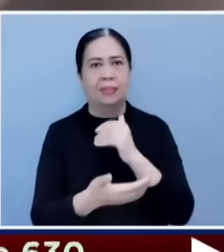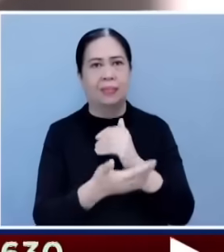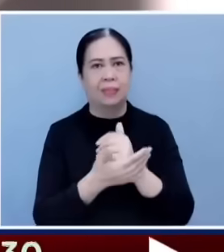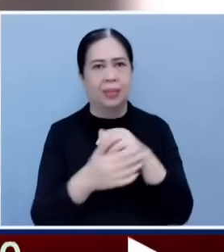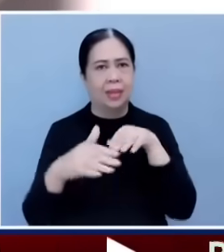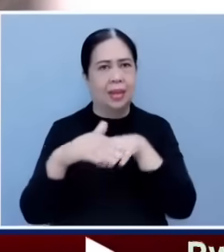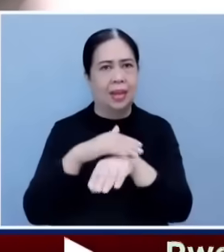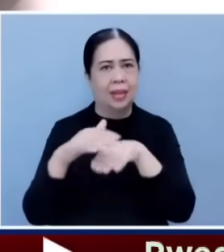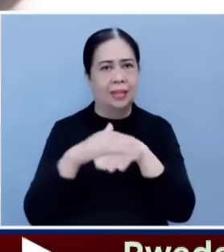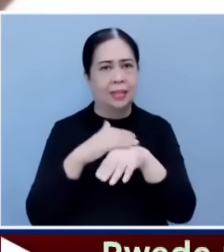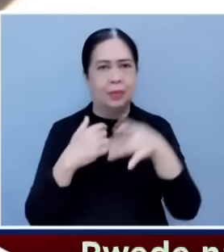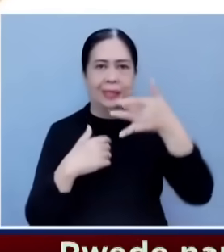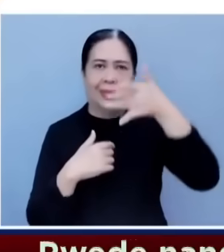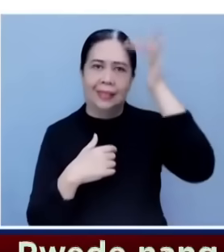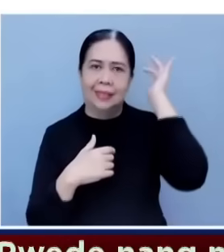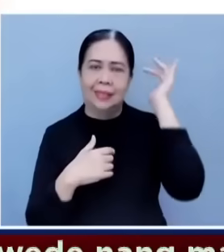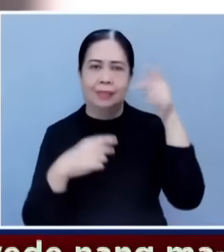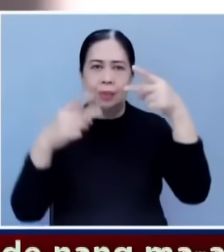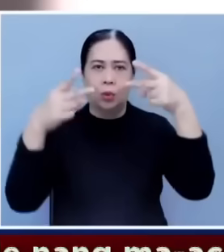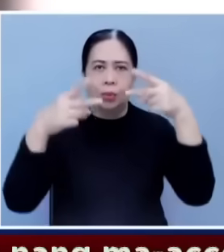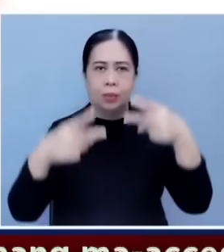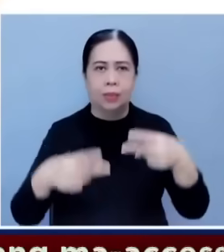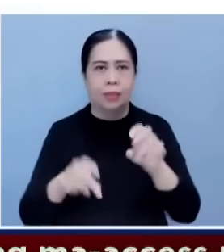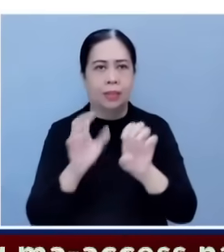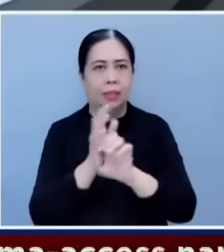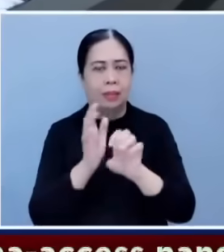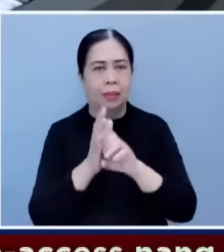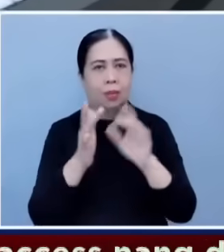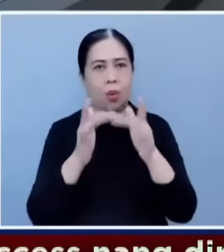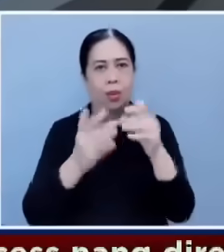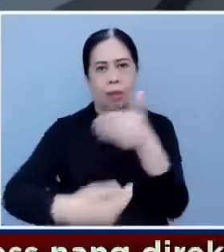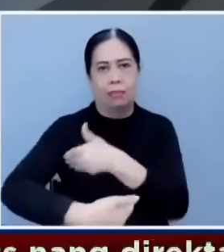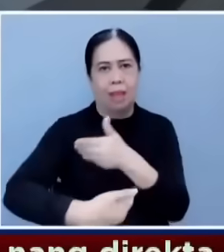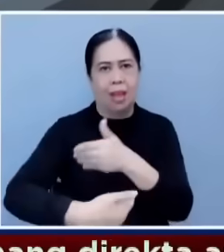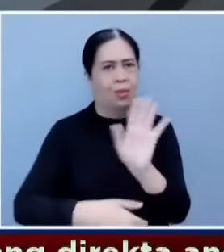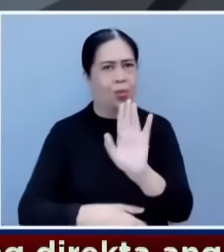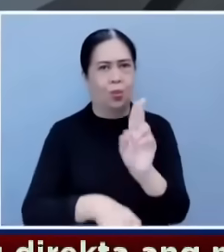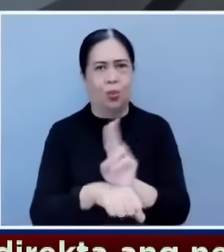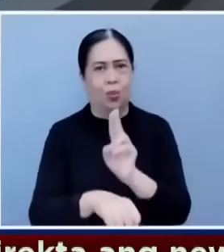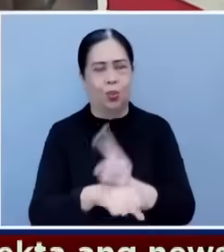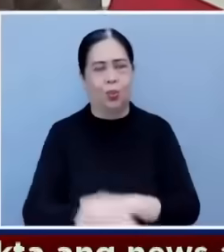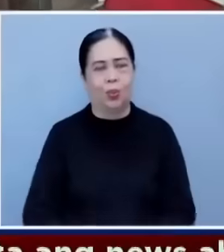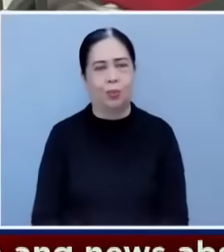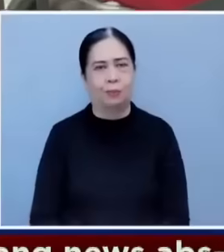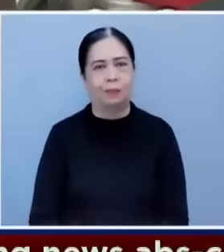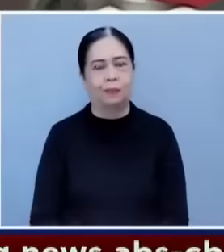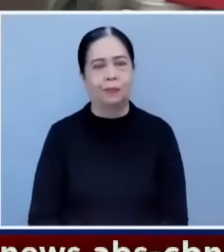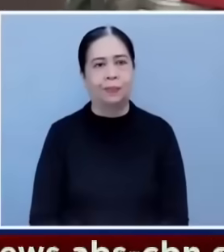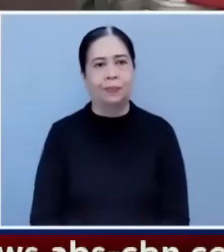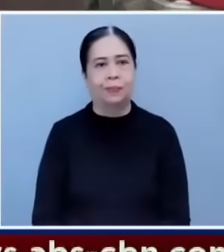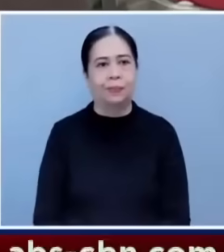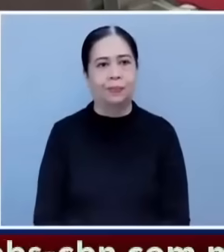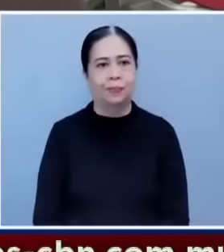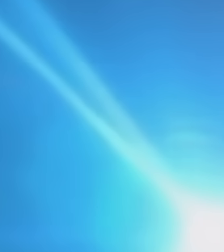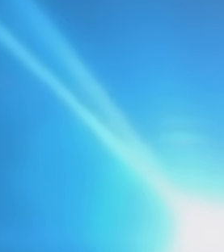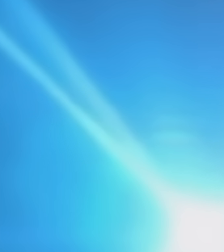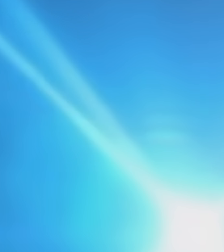i-access ang mga sensitibong website tulad ng online banking. Lady Vicencio, ABS-CBN